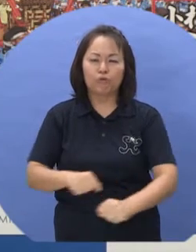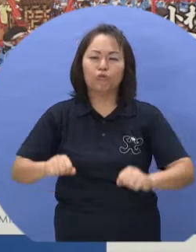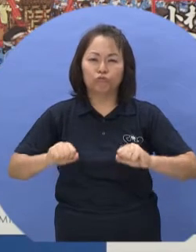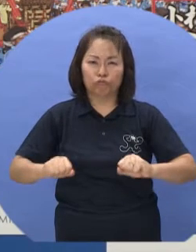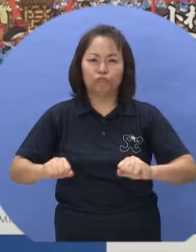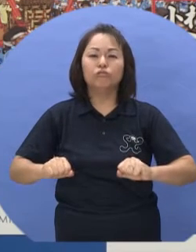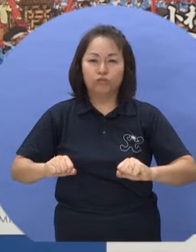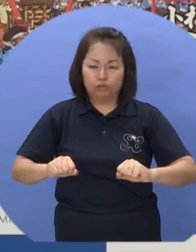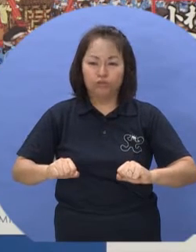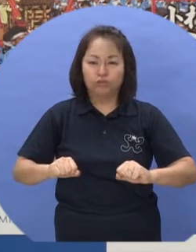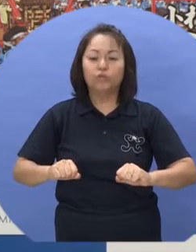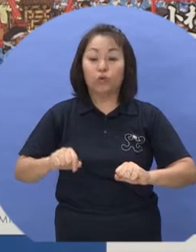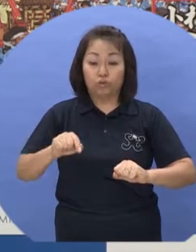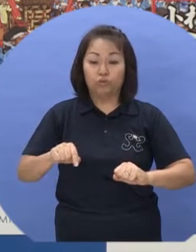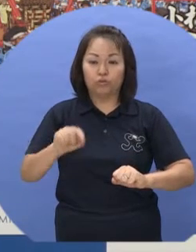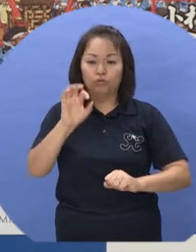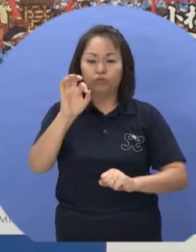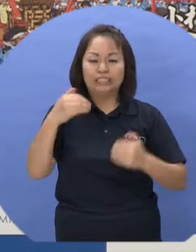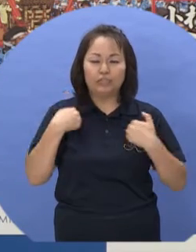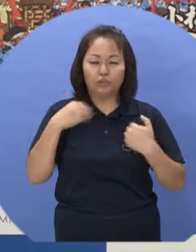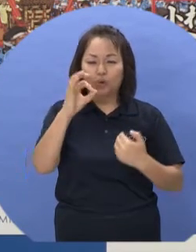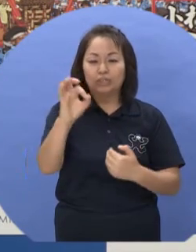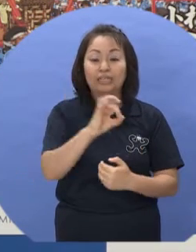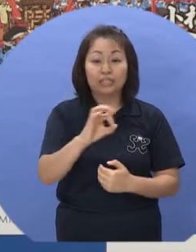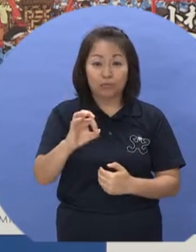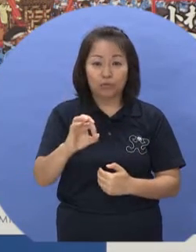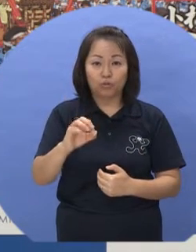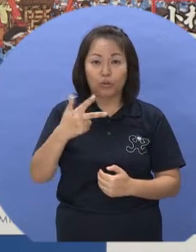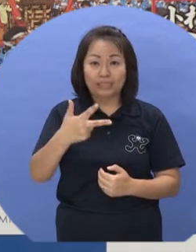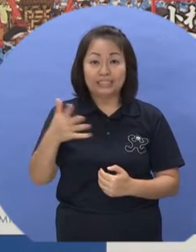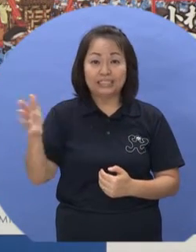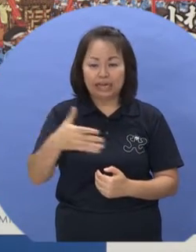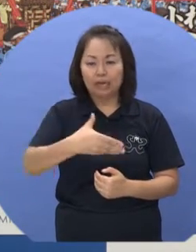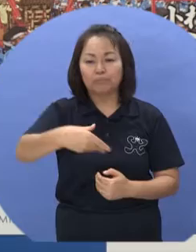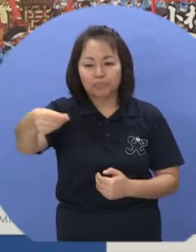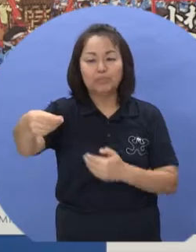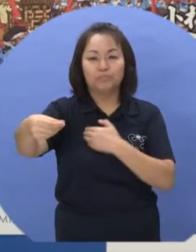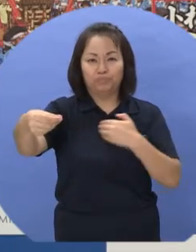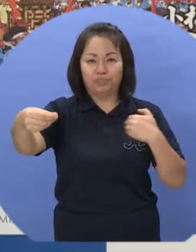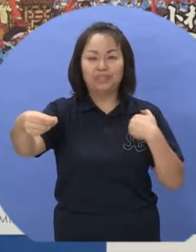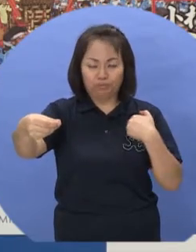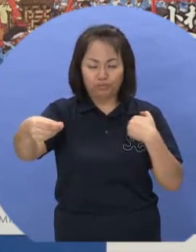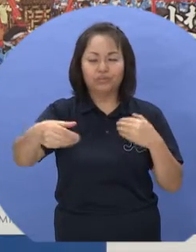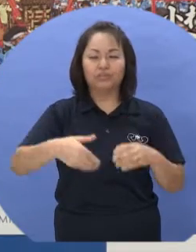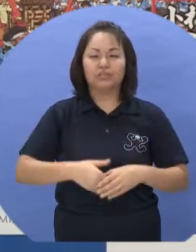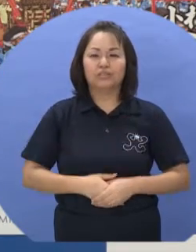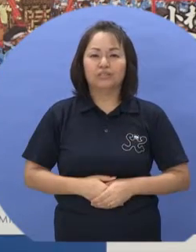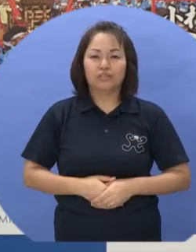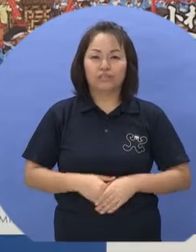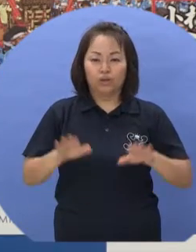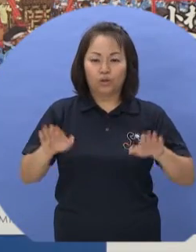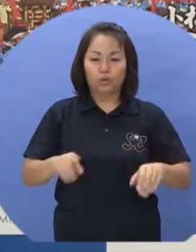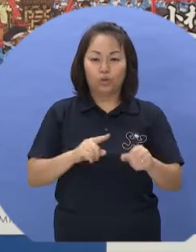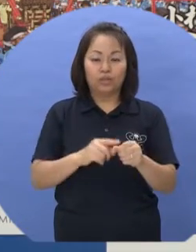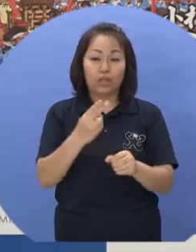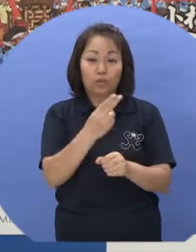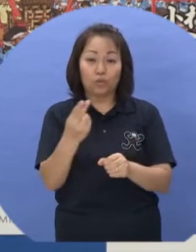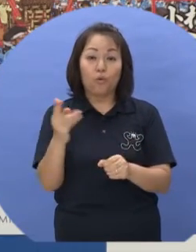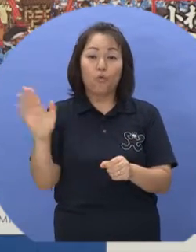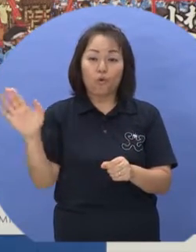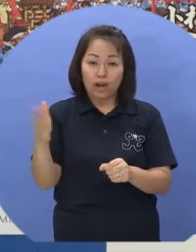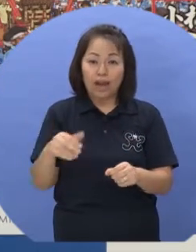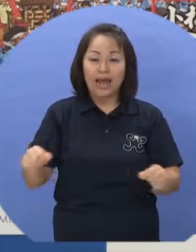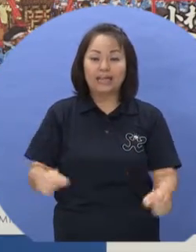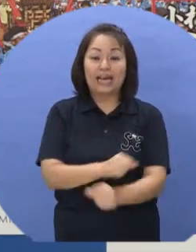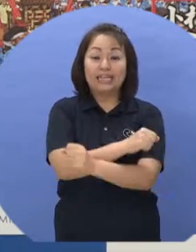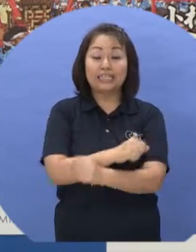ったものは市から貸し出していこうというふうに考えています。まあ、今年度からこうしたきららか射水100歳体